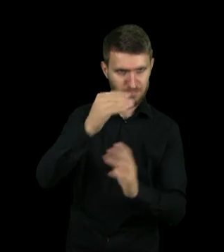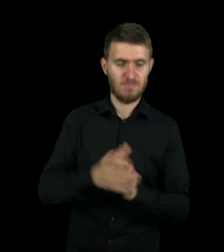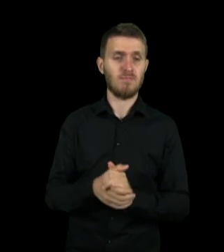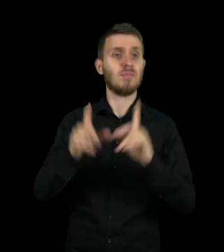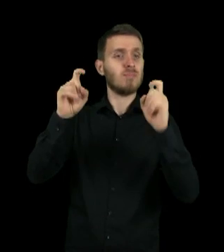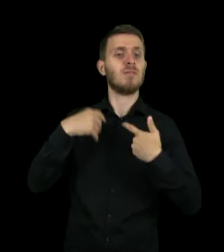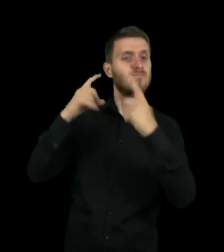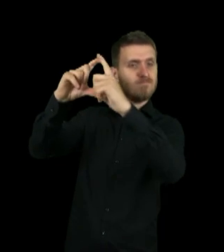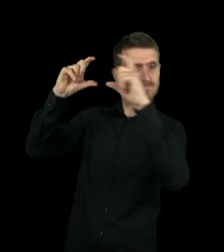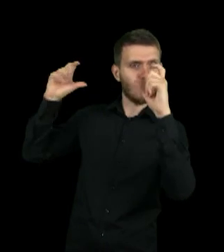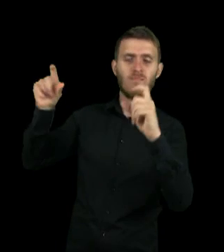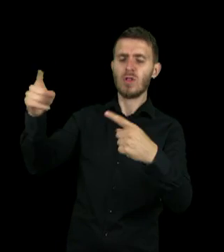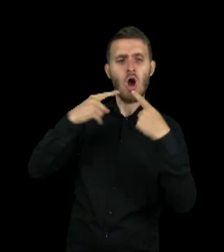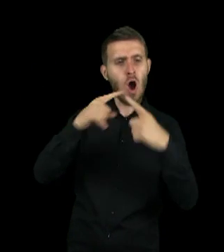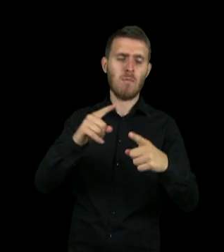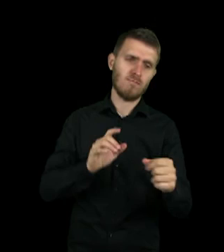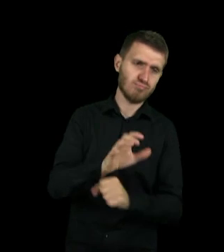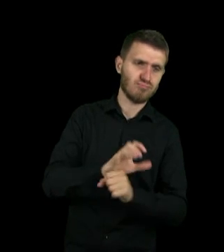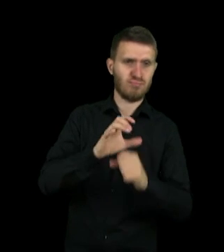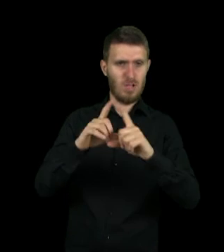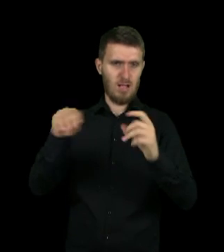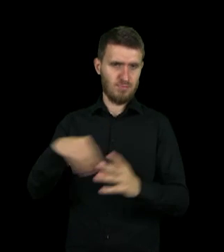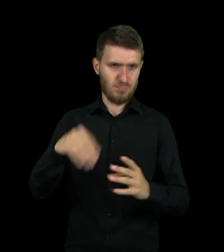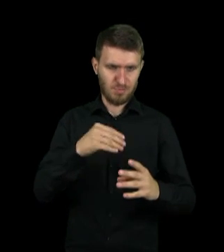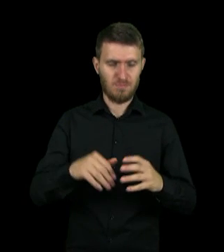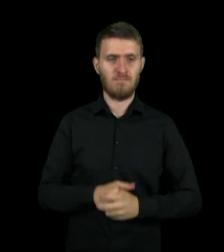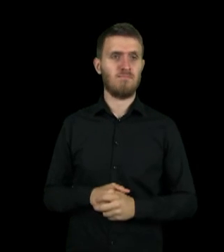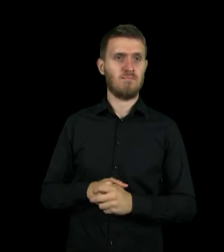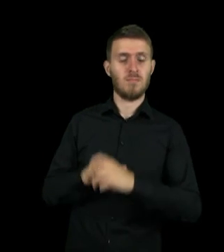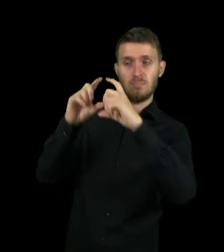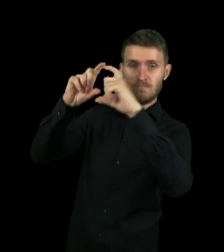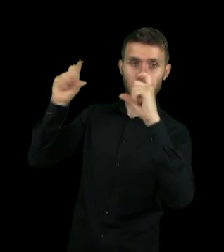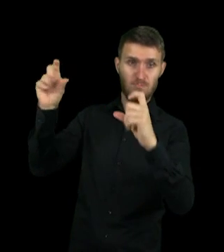organizacji płatniczych organizacje